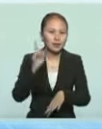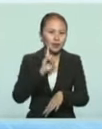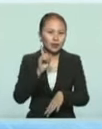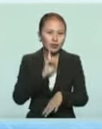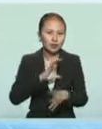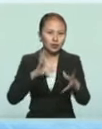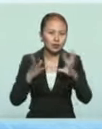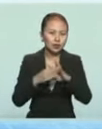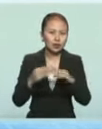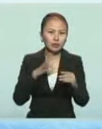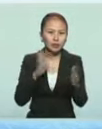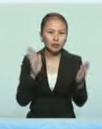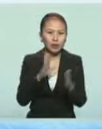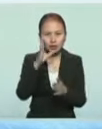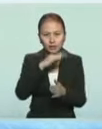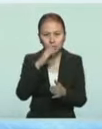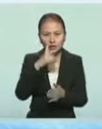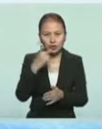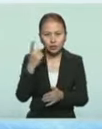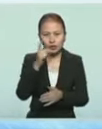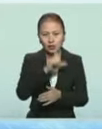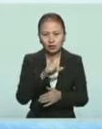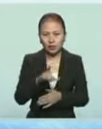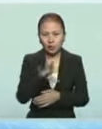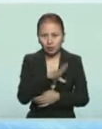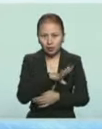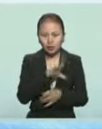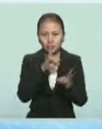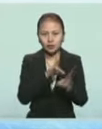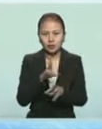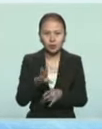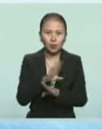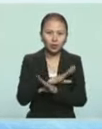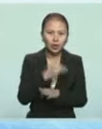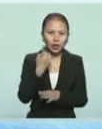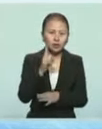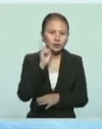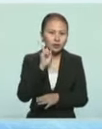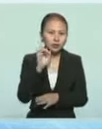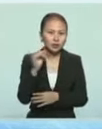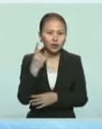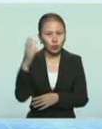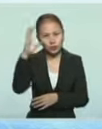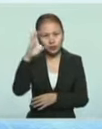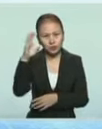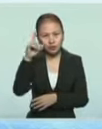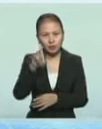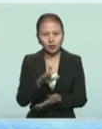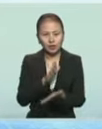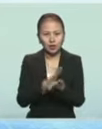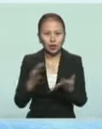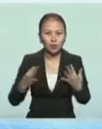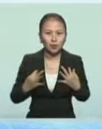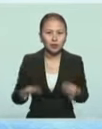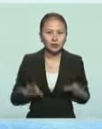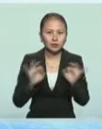бағалануда. Жалпы шағын автобуста 21 жолаушы болған. Қаза тапқандар ішінде бір жас бала мен бір өзбек азаматы бар. Алдын ала